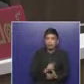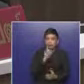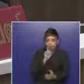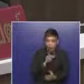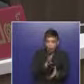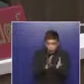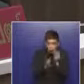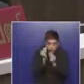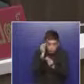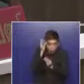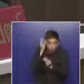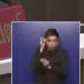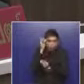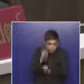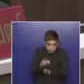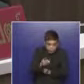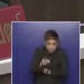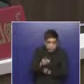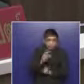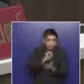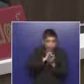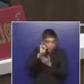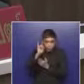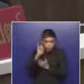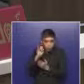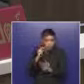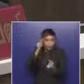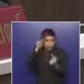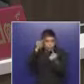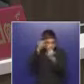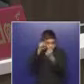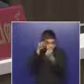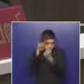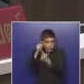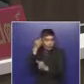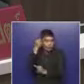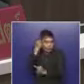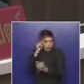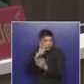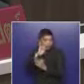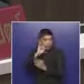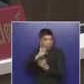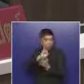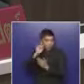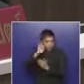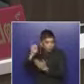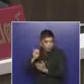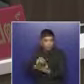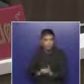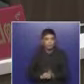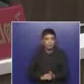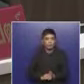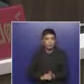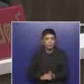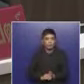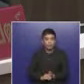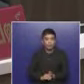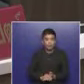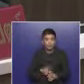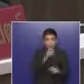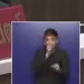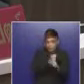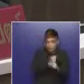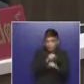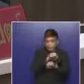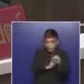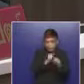รู้จริงรู้ถูกต้องattitude ก็คือทัศนคติที่ถูกต้องก็คือความตระหนักนั่นแหละและ practice ก็คือทำได้จริ